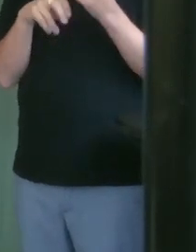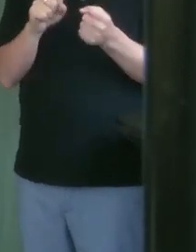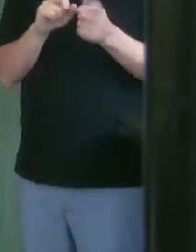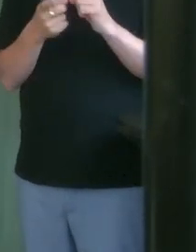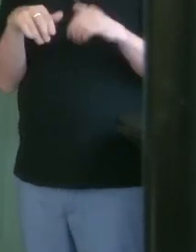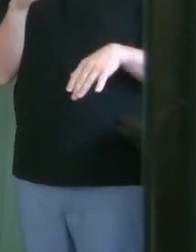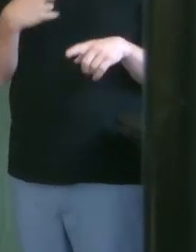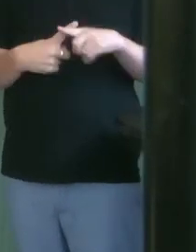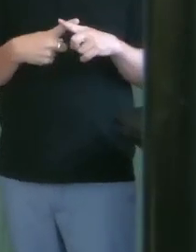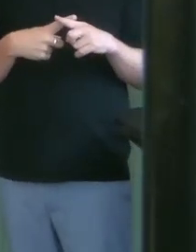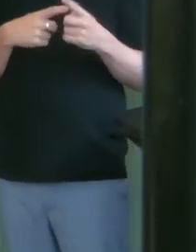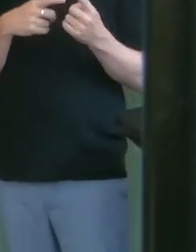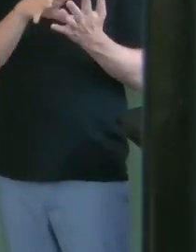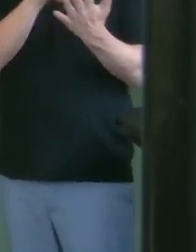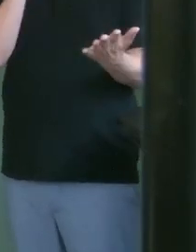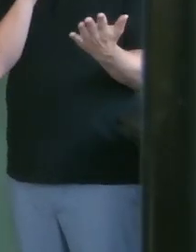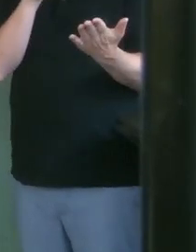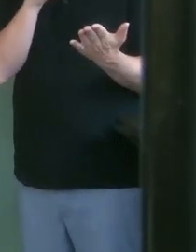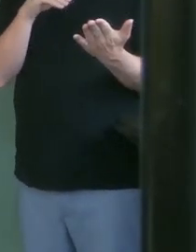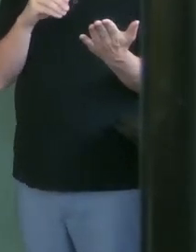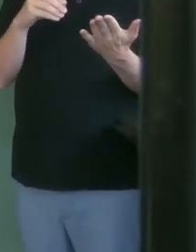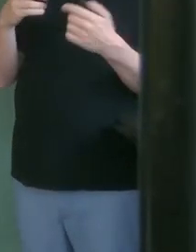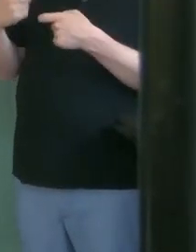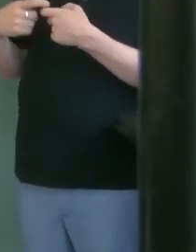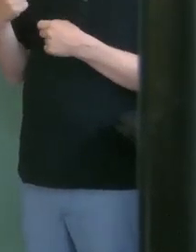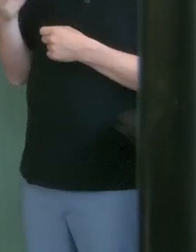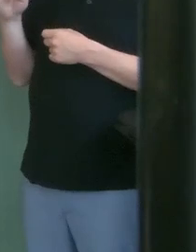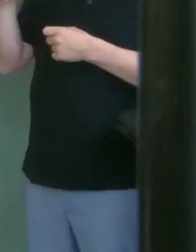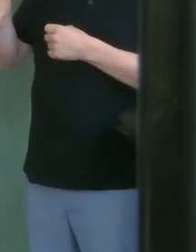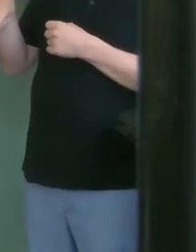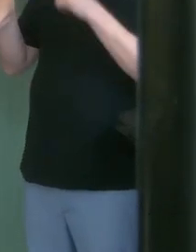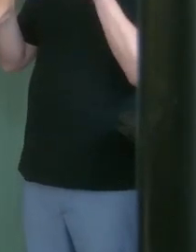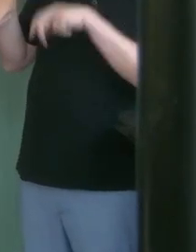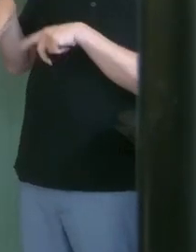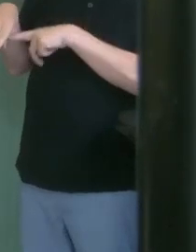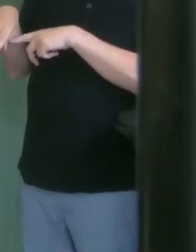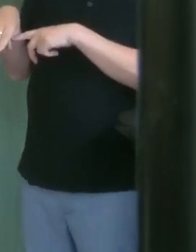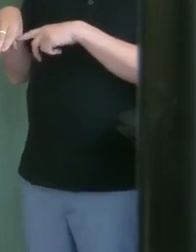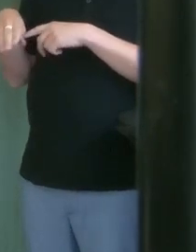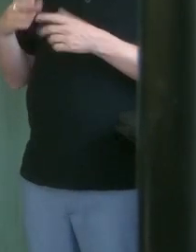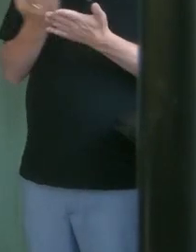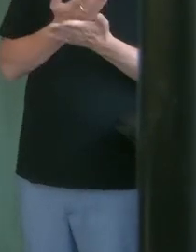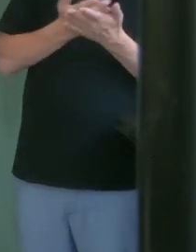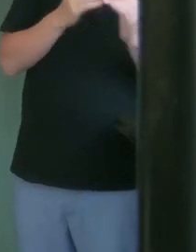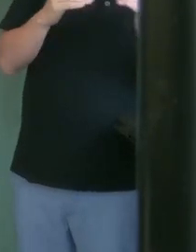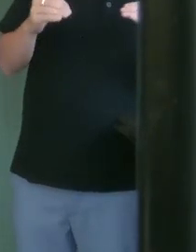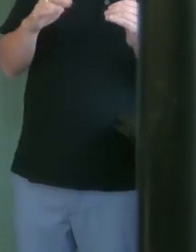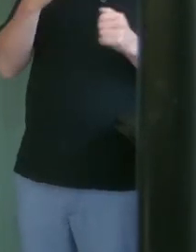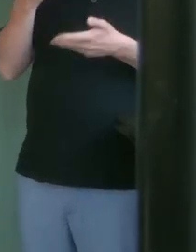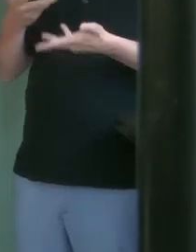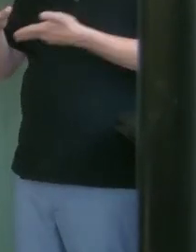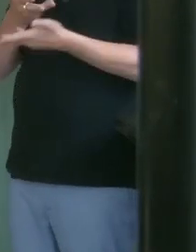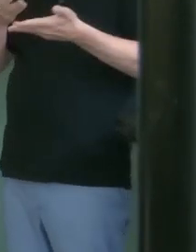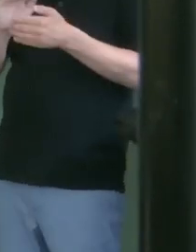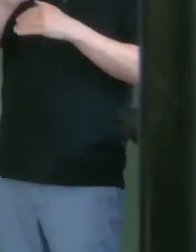med TDM-forskning både nationellt och mellan länder. Sen så är ju som sagt det är